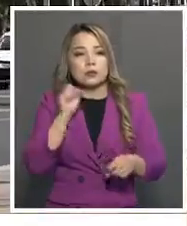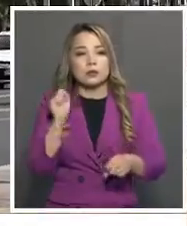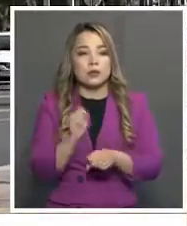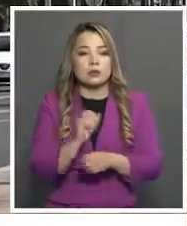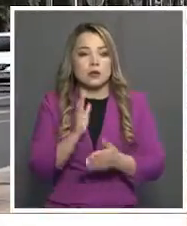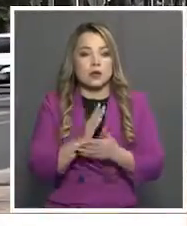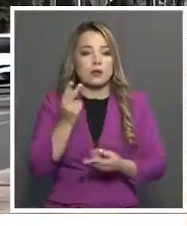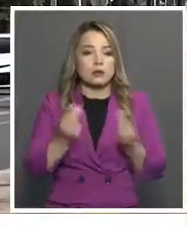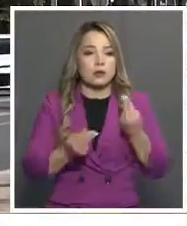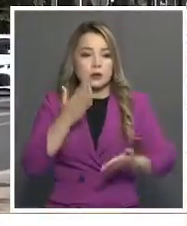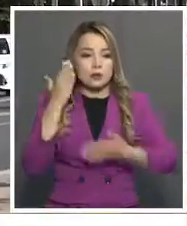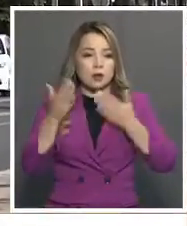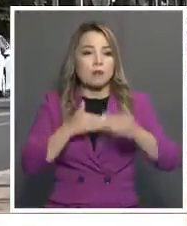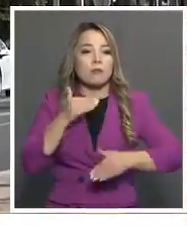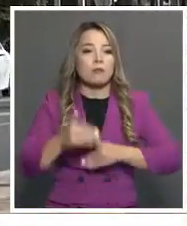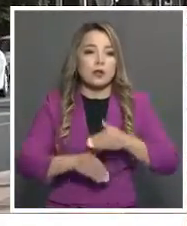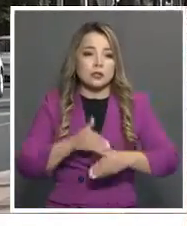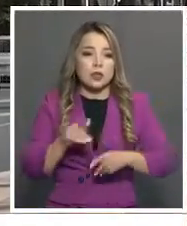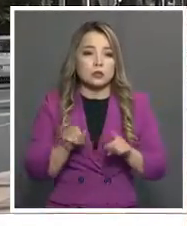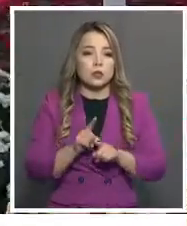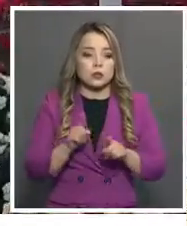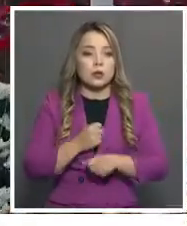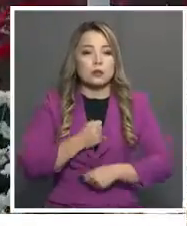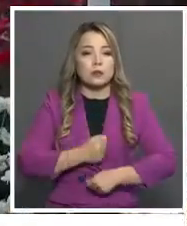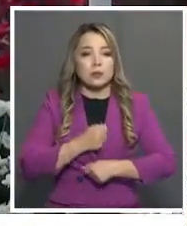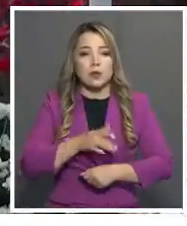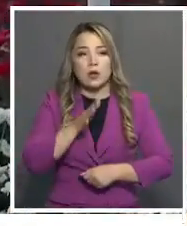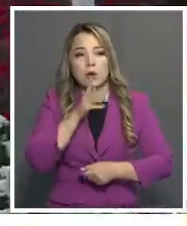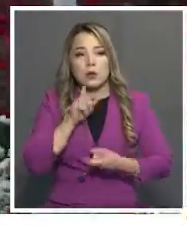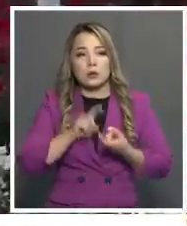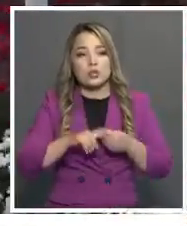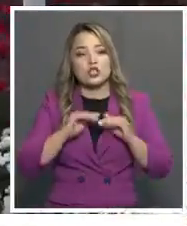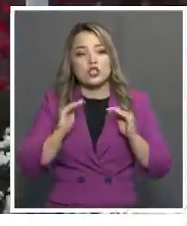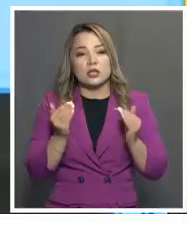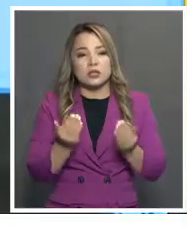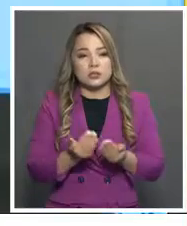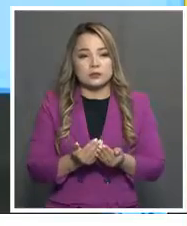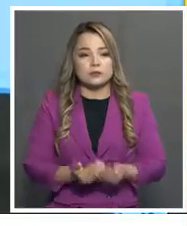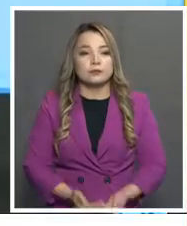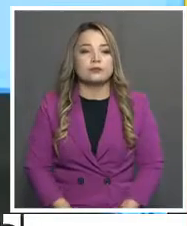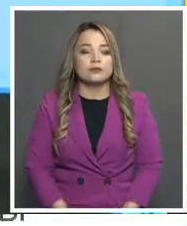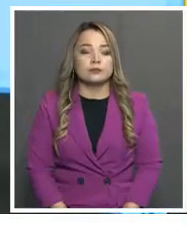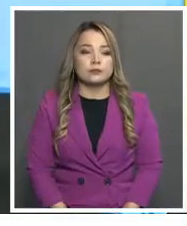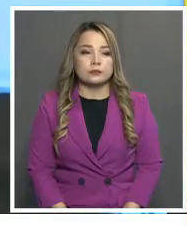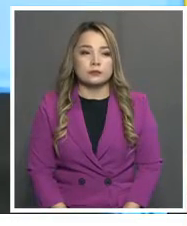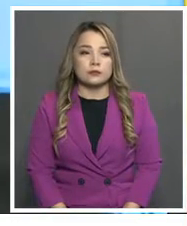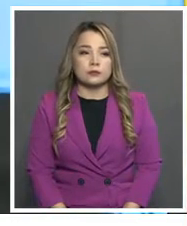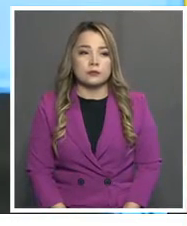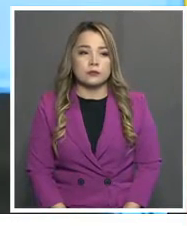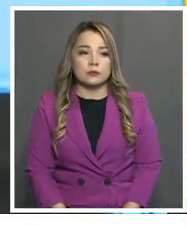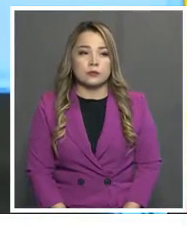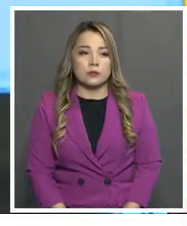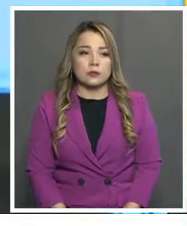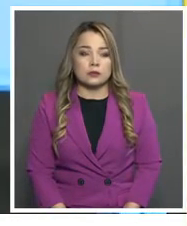тоқтатылады. Бассейн, спа орталықтардың да жұмыс уақыты шектеледі. Облысымызда үнді